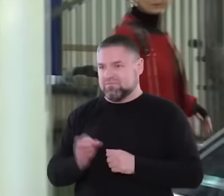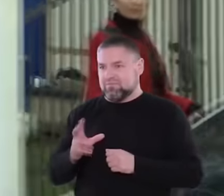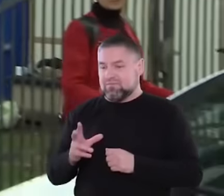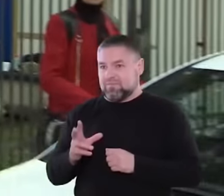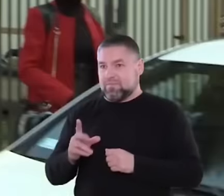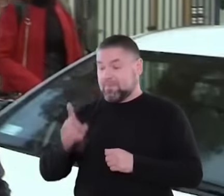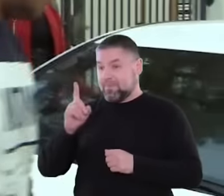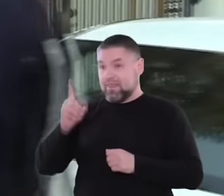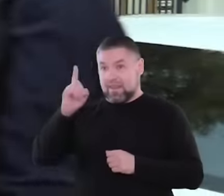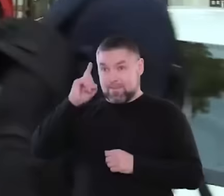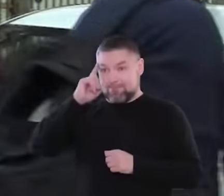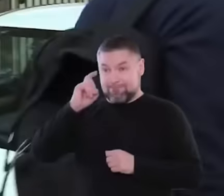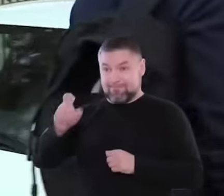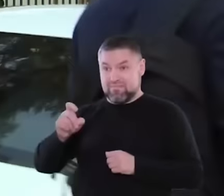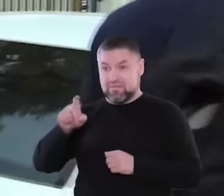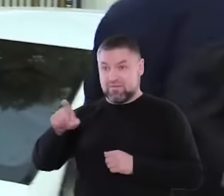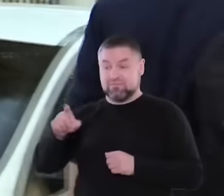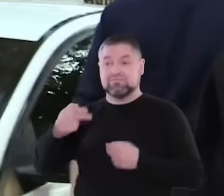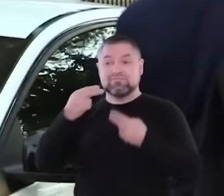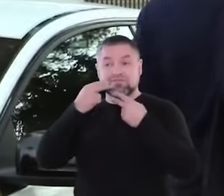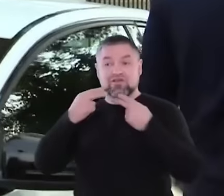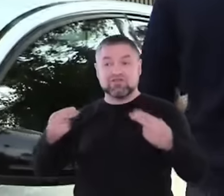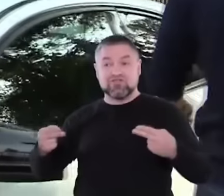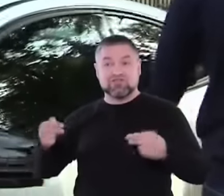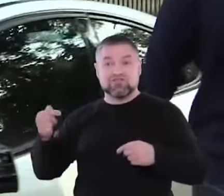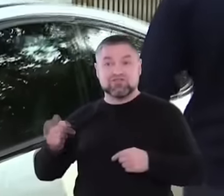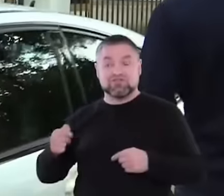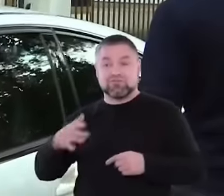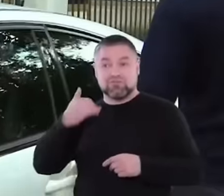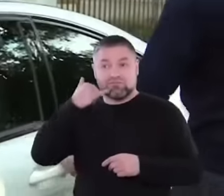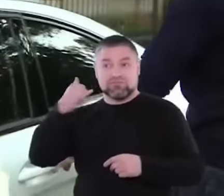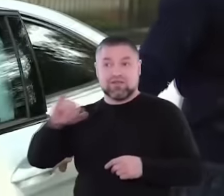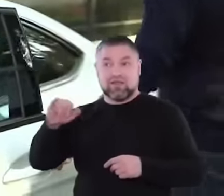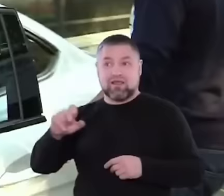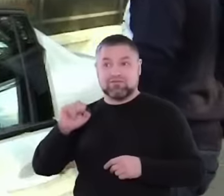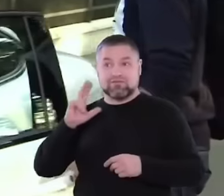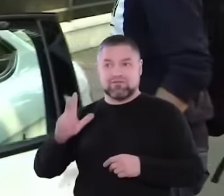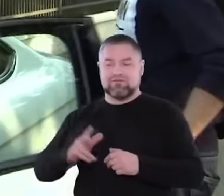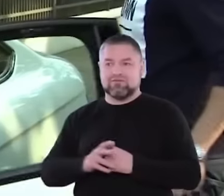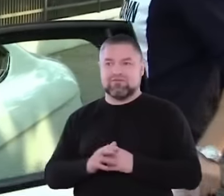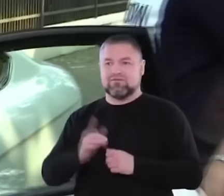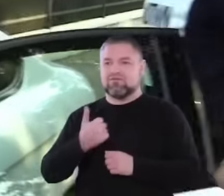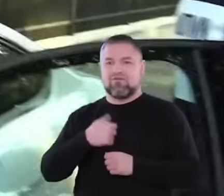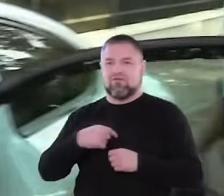I pamiętaj, bądź dzisiaj grzeczny, bo zadzwonię do Jacka. To nie było śmieszne.